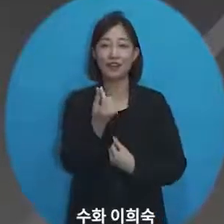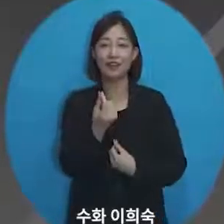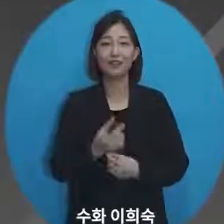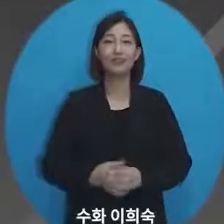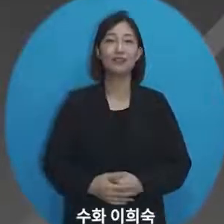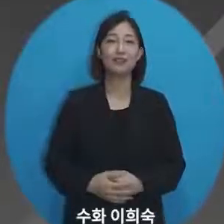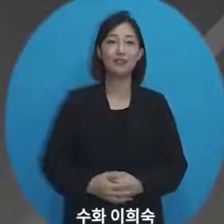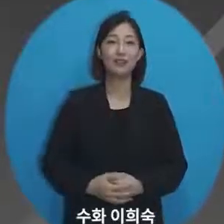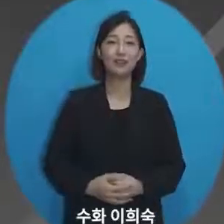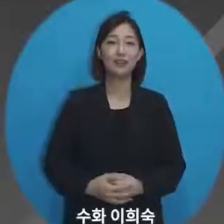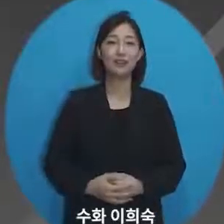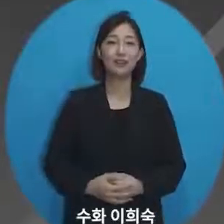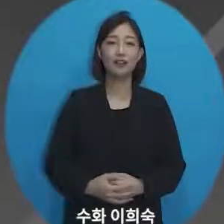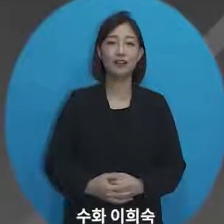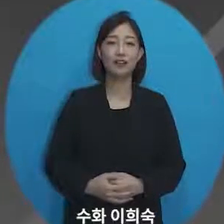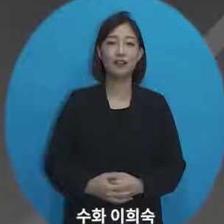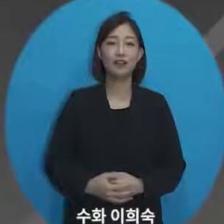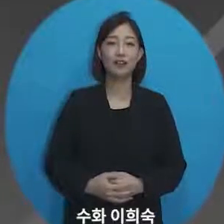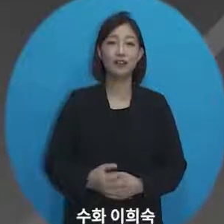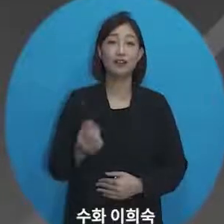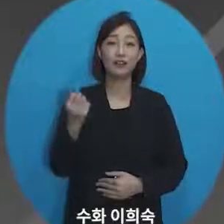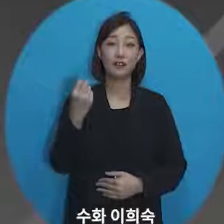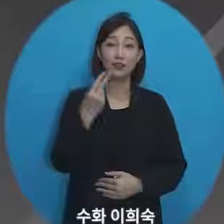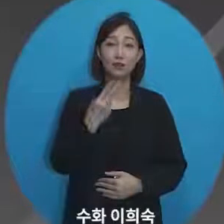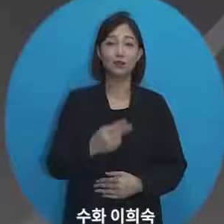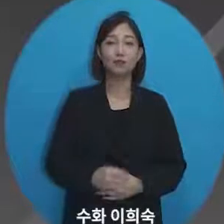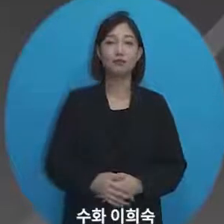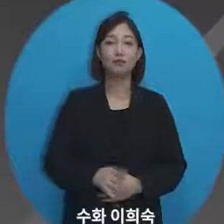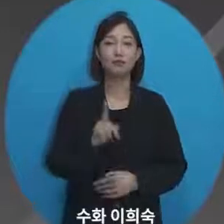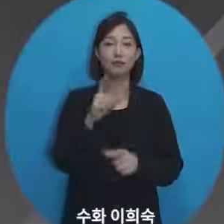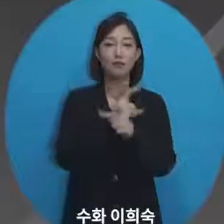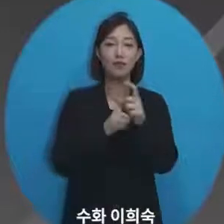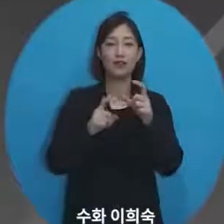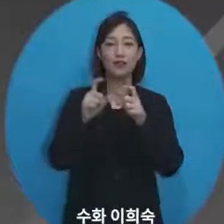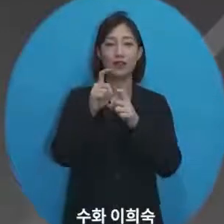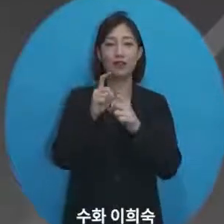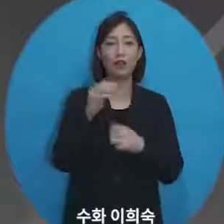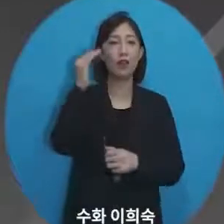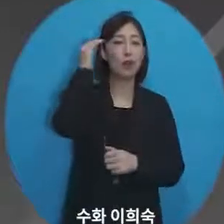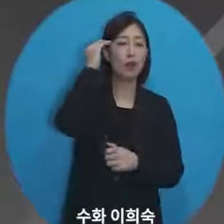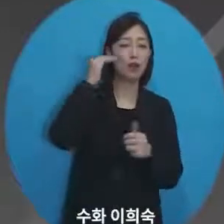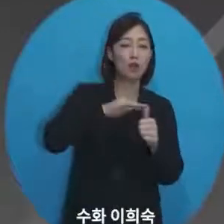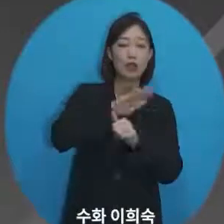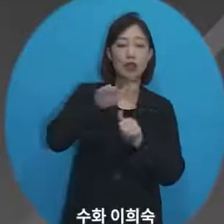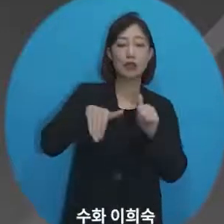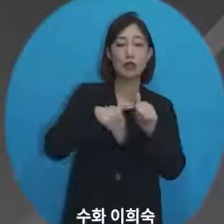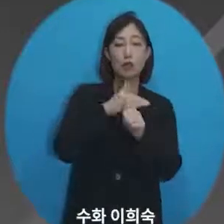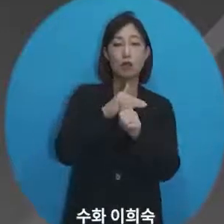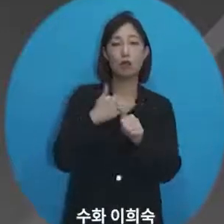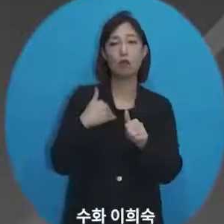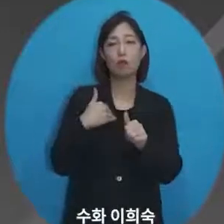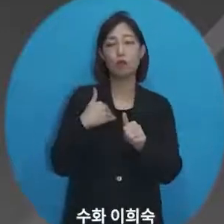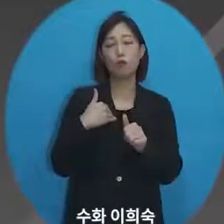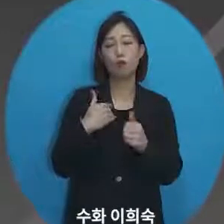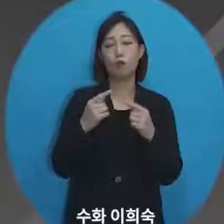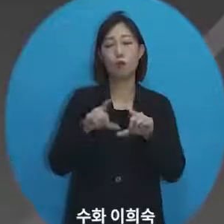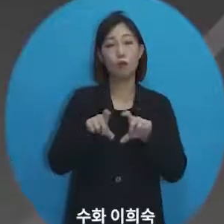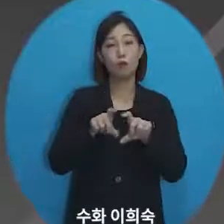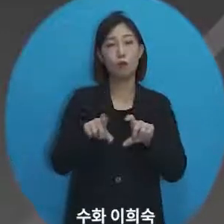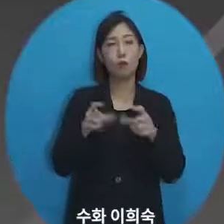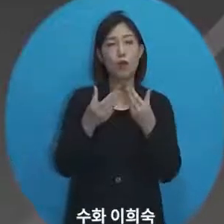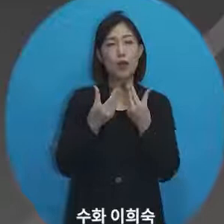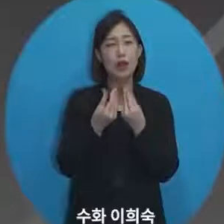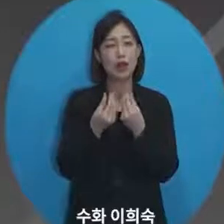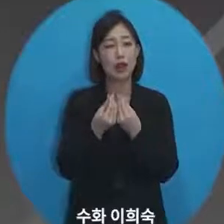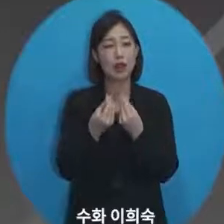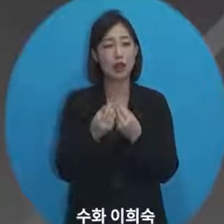있게 될 것 같습니다. 그리고 또한 우리가 배리어가 있는 상황들이 우리 주변에 많이 있는데요. 뭐